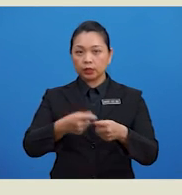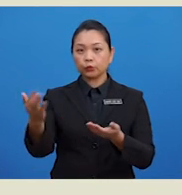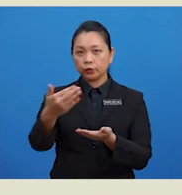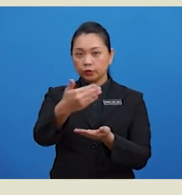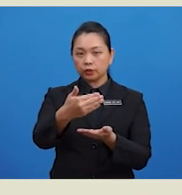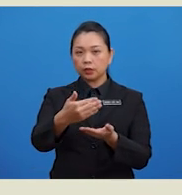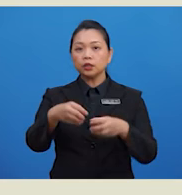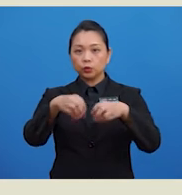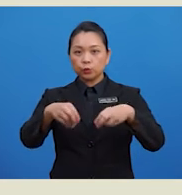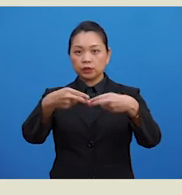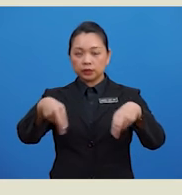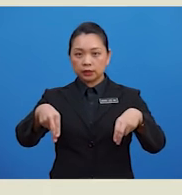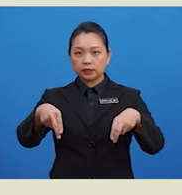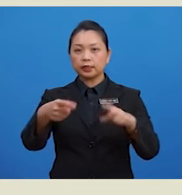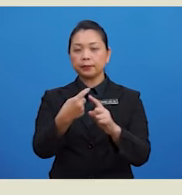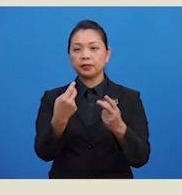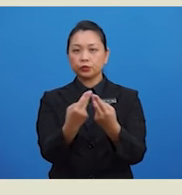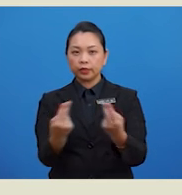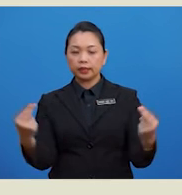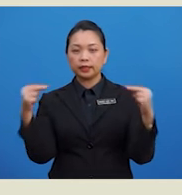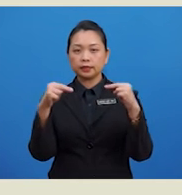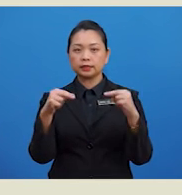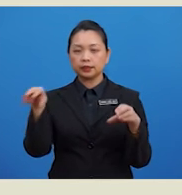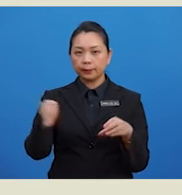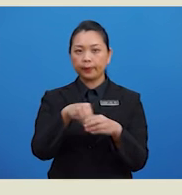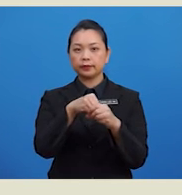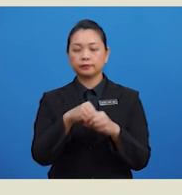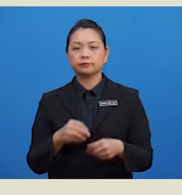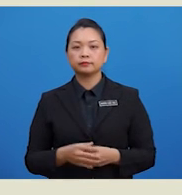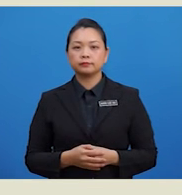menentukan kutipan telur tetasan dari trap nest yang terlibat,